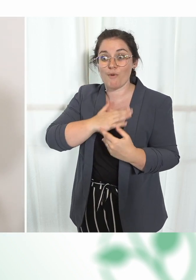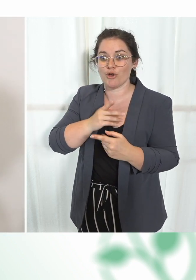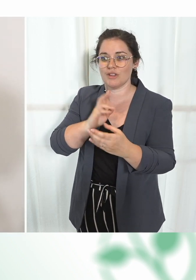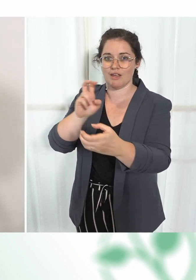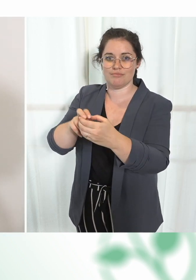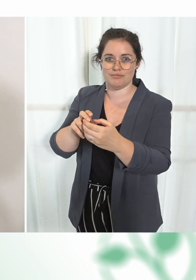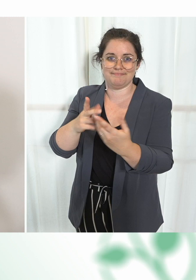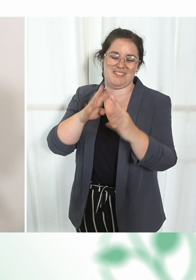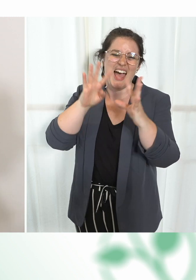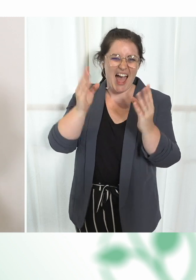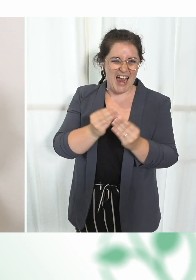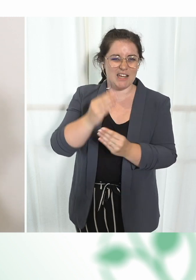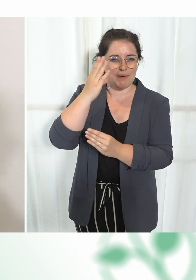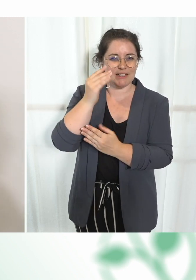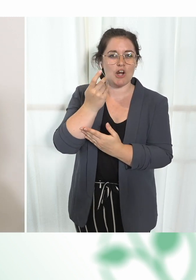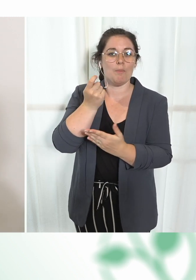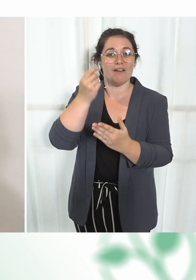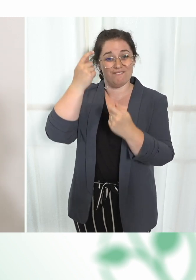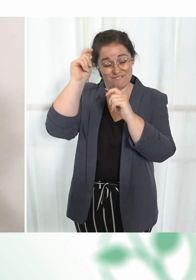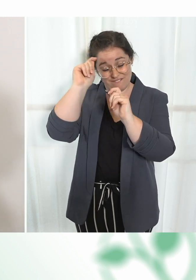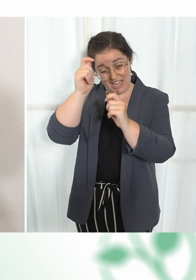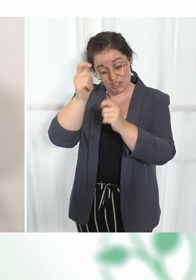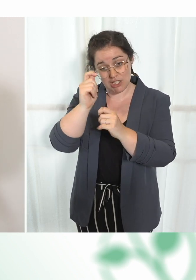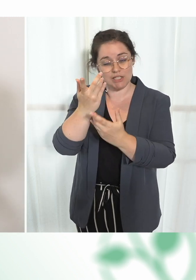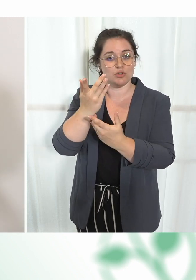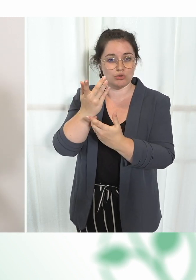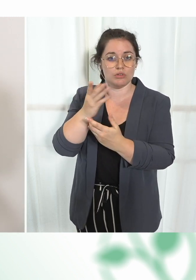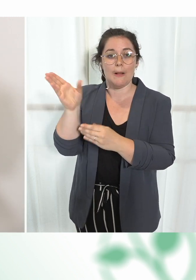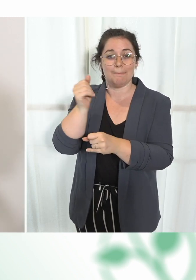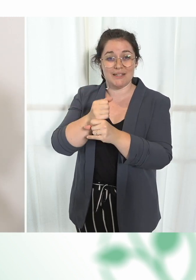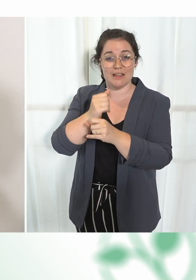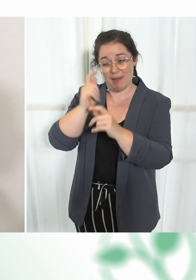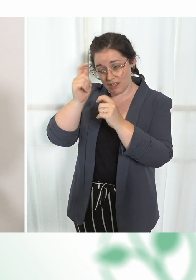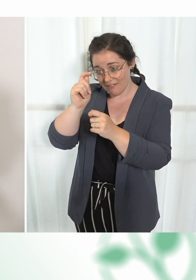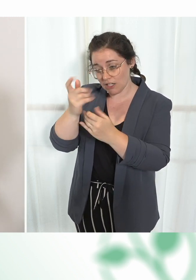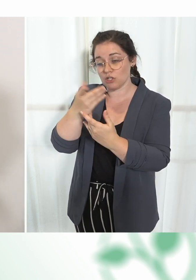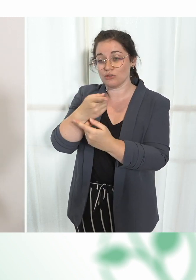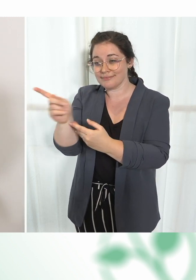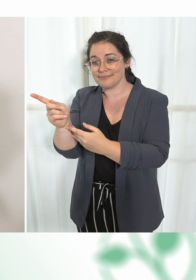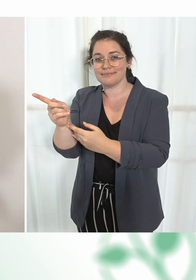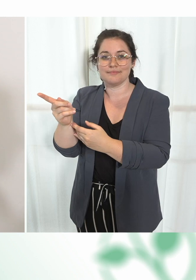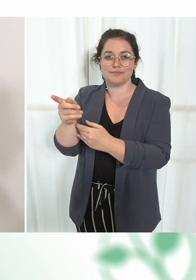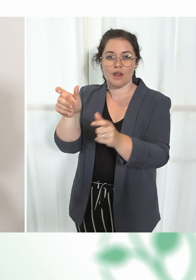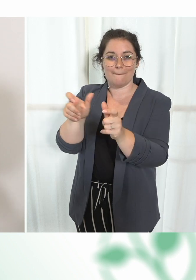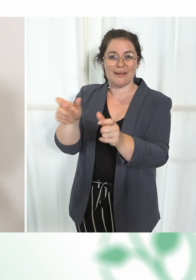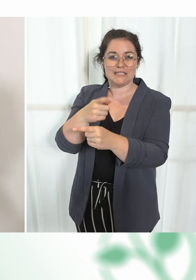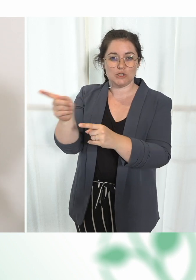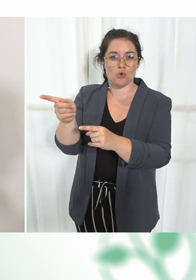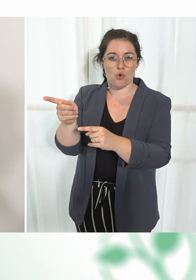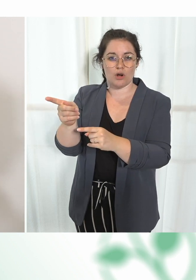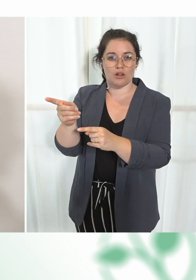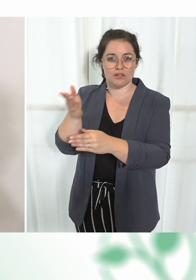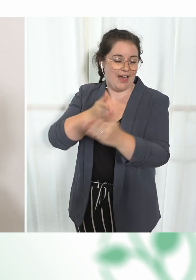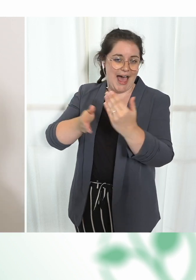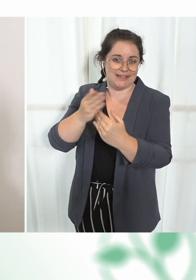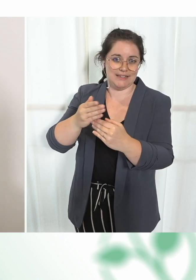grundsätzlich um Wertschätzung generell den Mitarbeitern gegenüber. Und wenn Sie die Mitarbeiter auf der Fläche oder unser wichtigstes Gut vom Handel sind